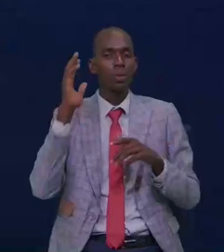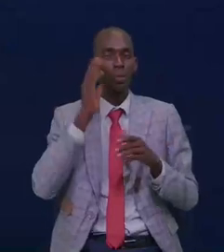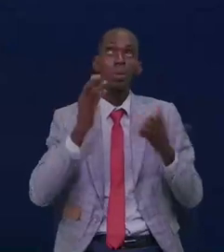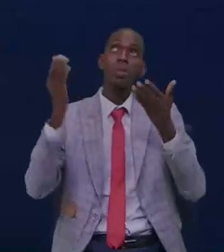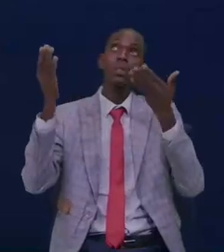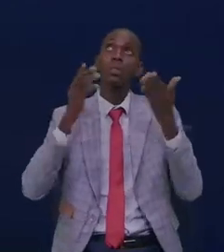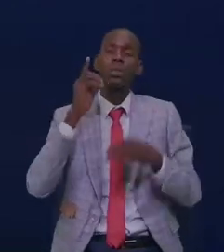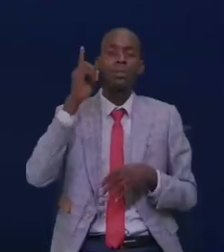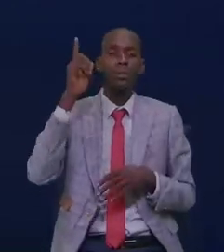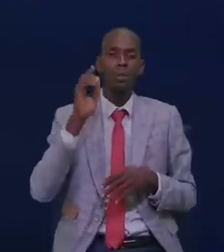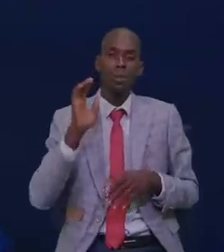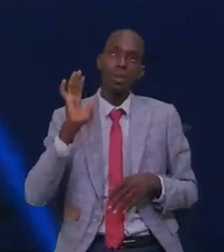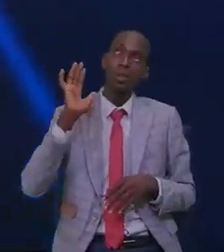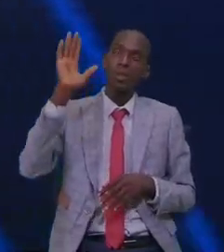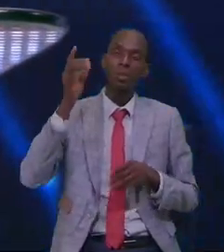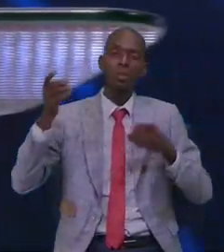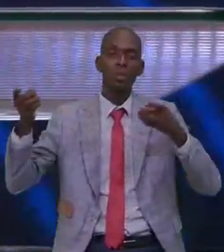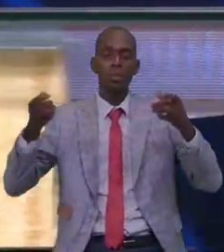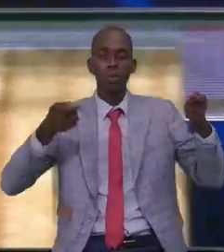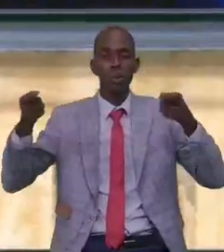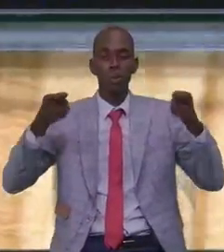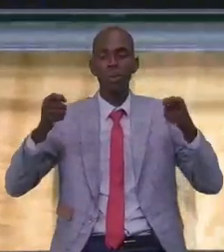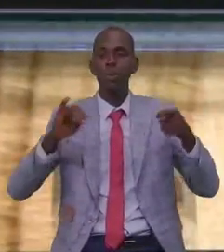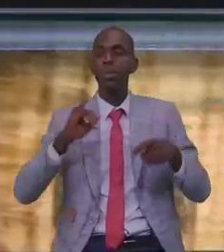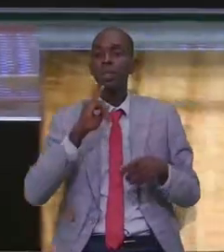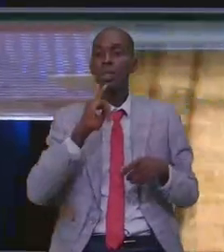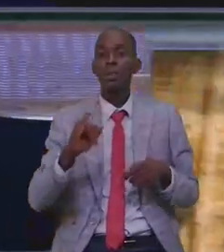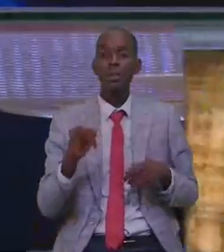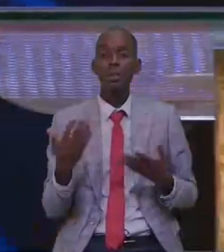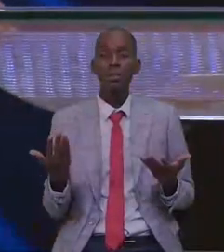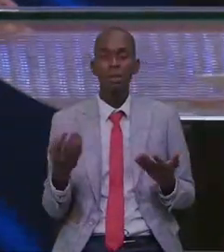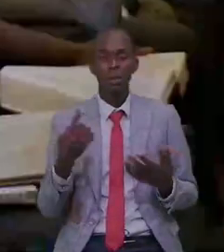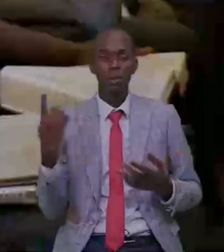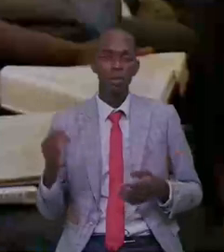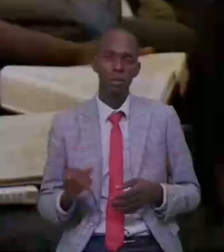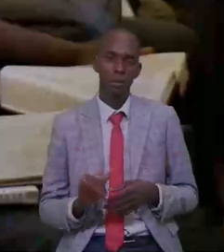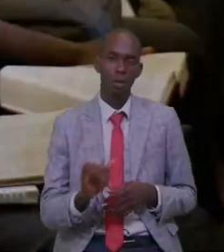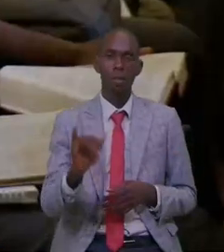Sa domination est, dites-le moi, sa domination est une,